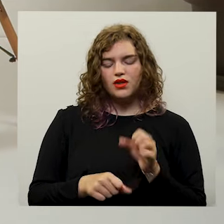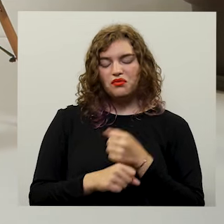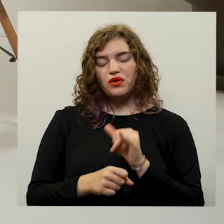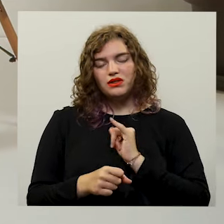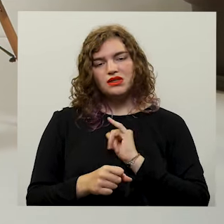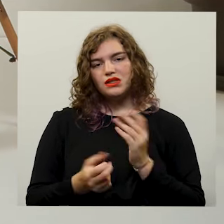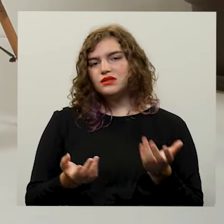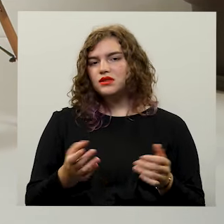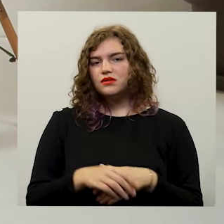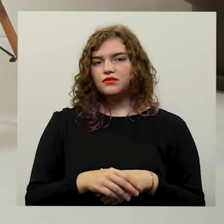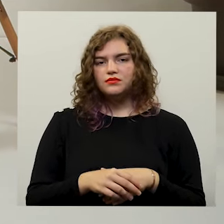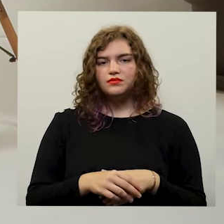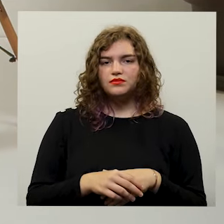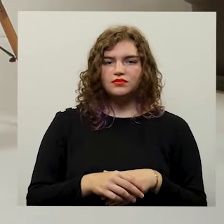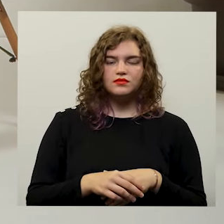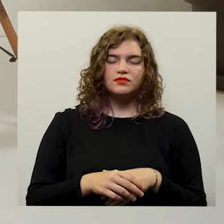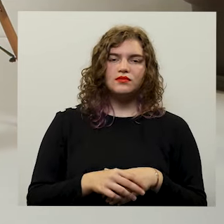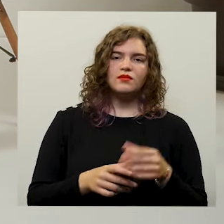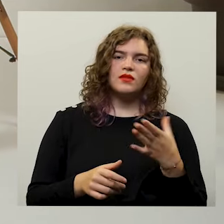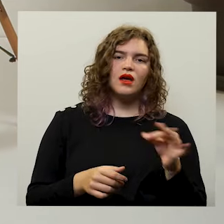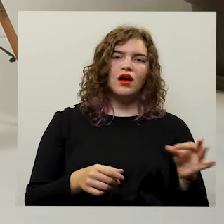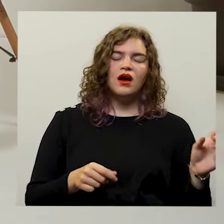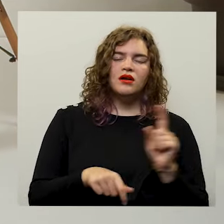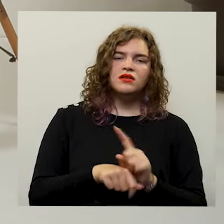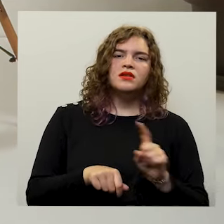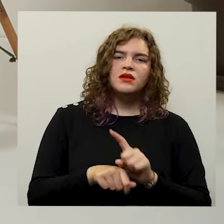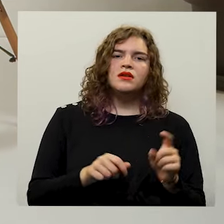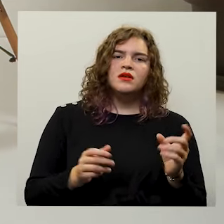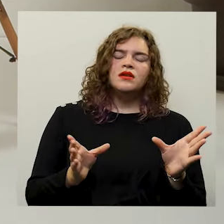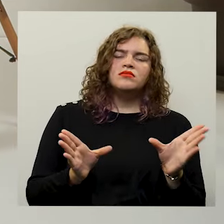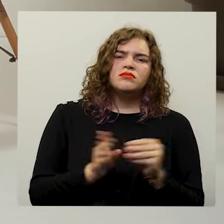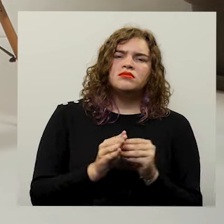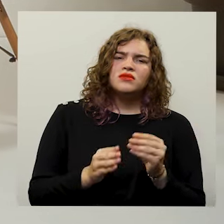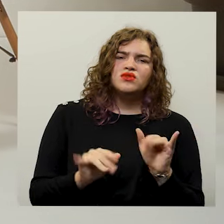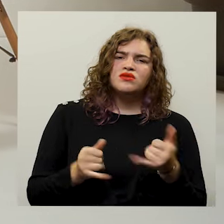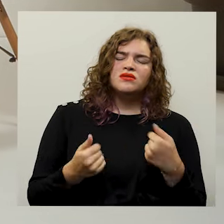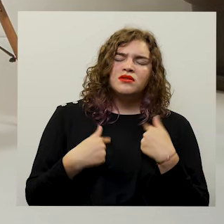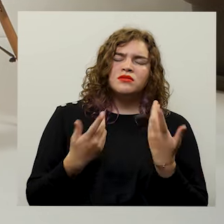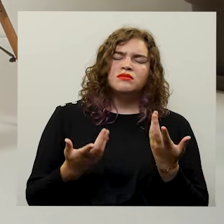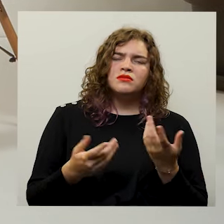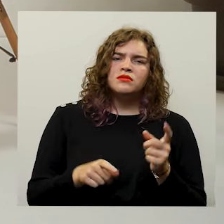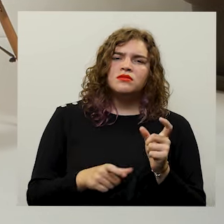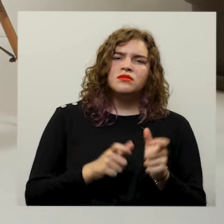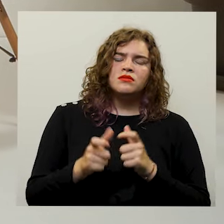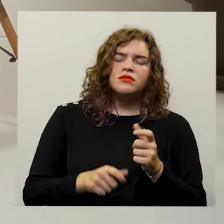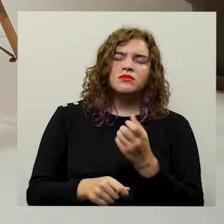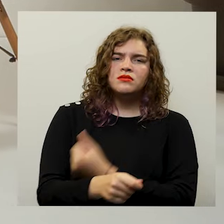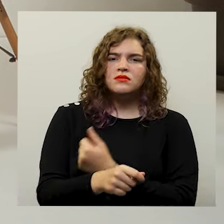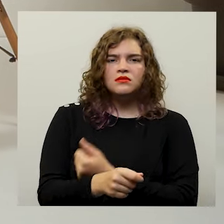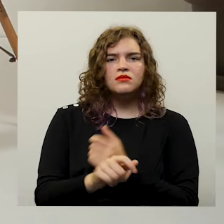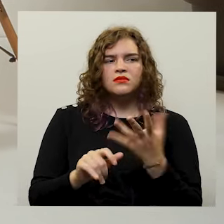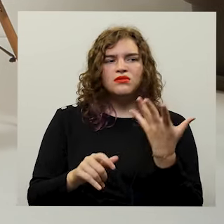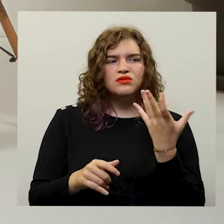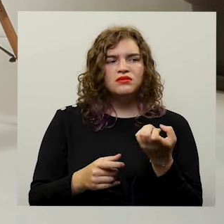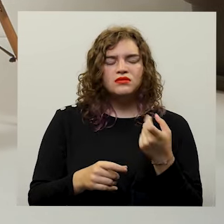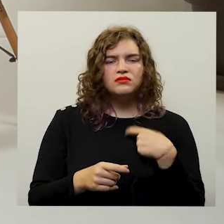Interesant. Alte aspecte legate de consumul de droguri, dincolo de muzică, ce ar mai putea fi?